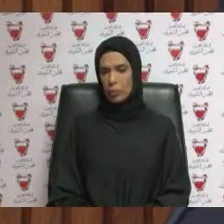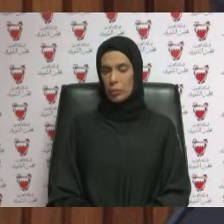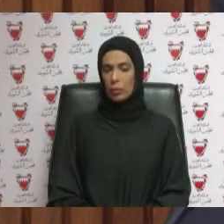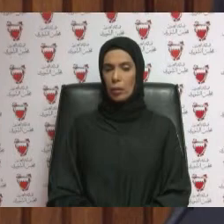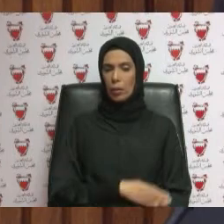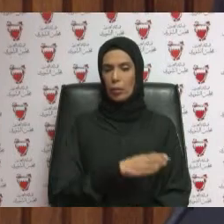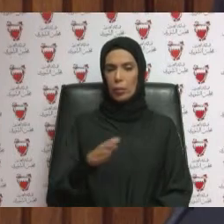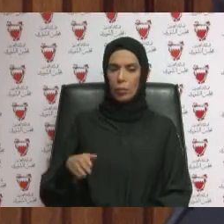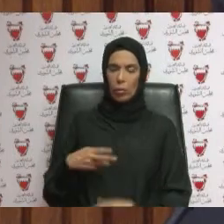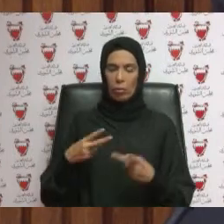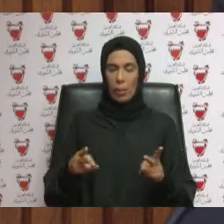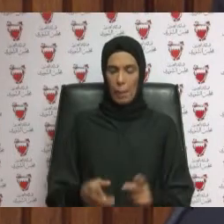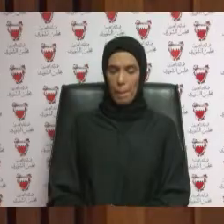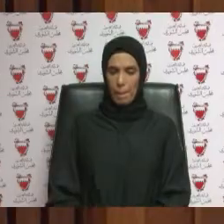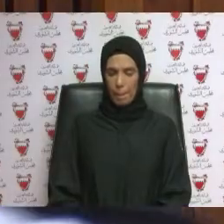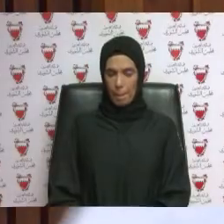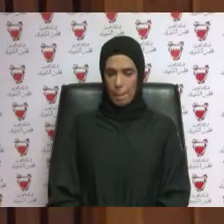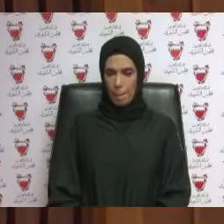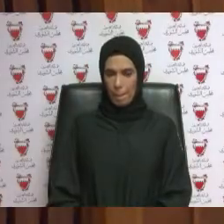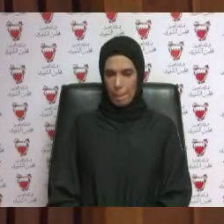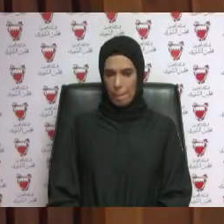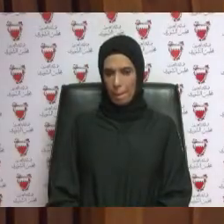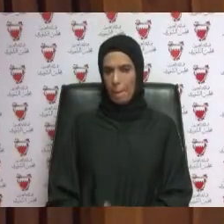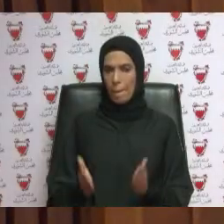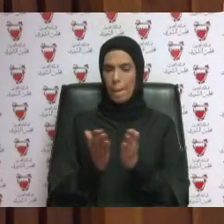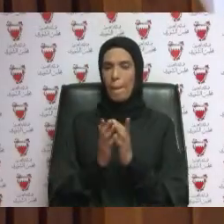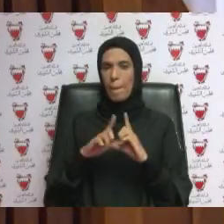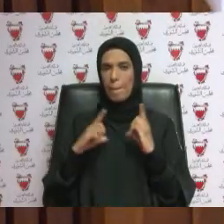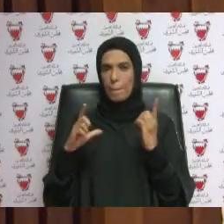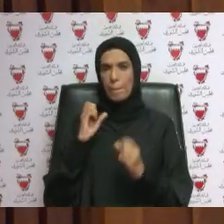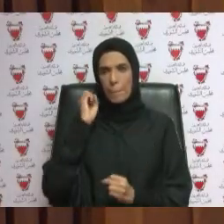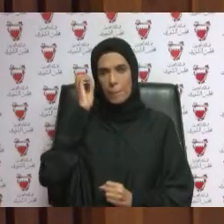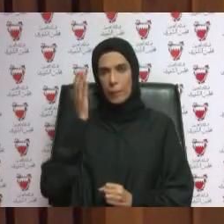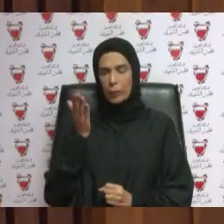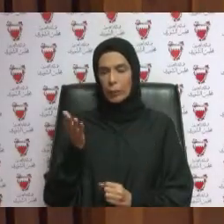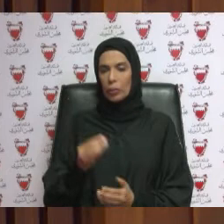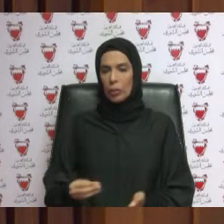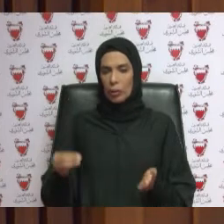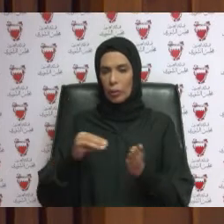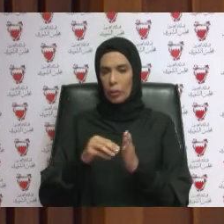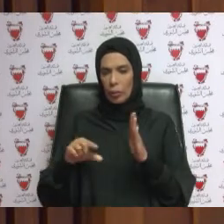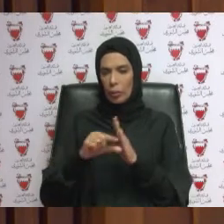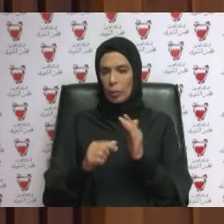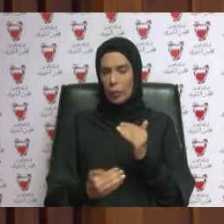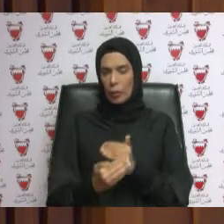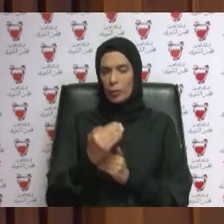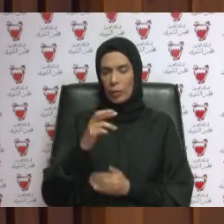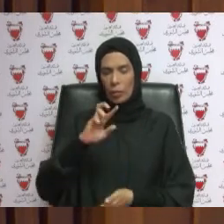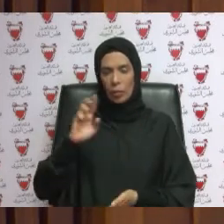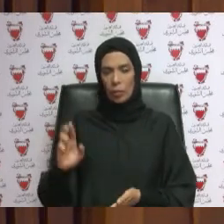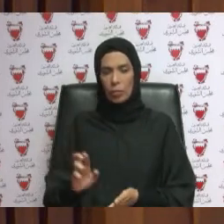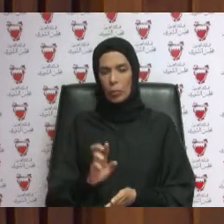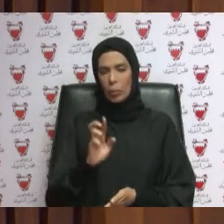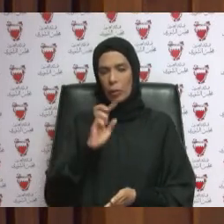وأغلبية موافقة. تفضل. تدارست اللجنة الاقتراح بقانون بشأن إضافة بند جديد زين إلى المادة 6 من